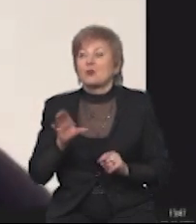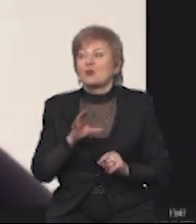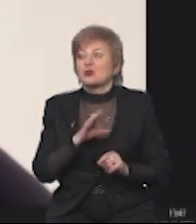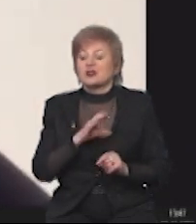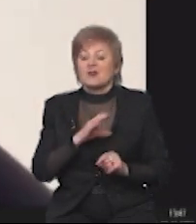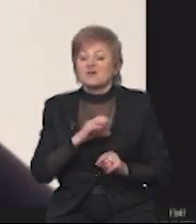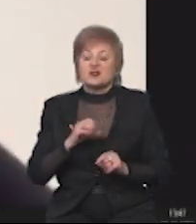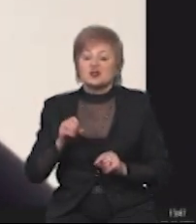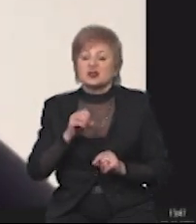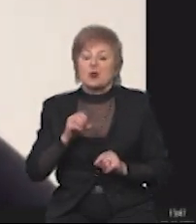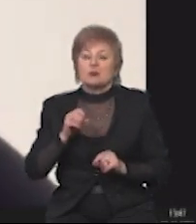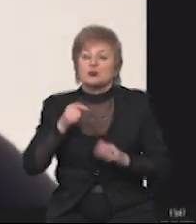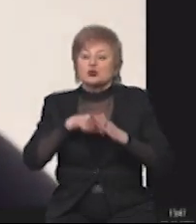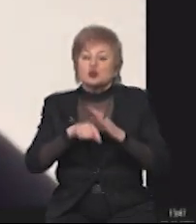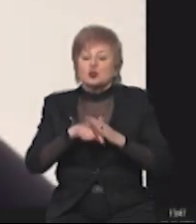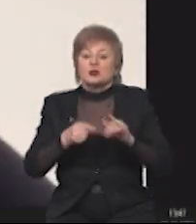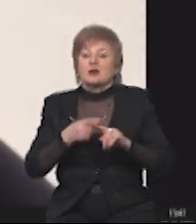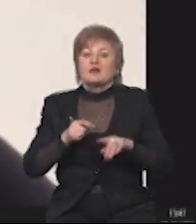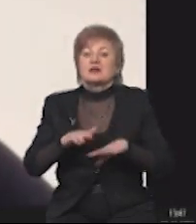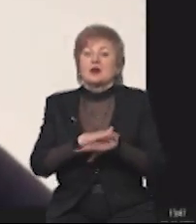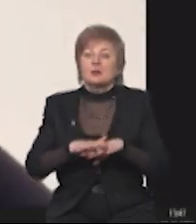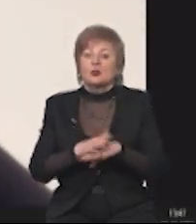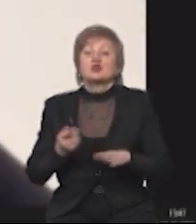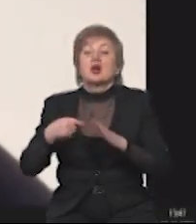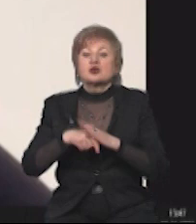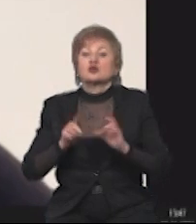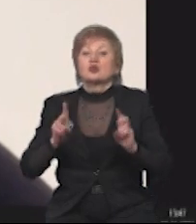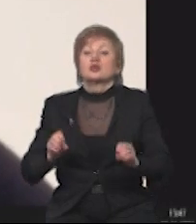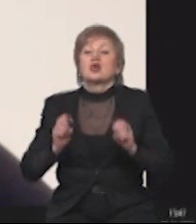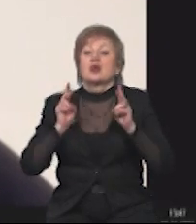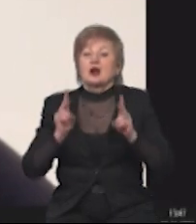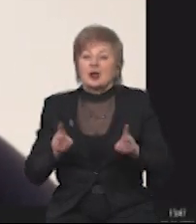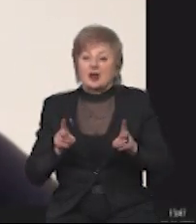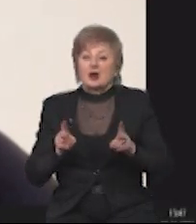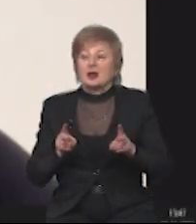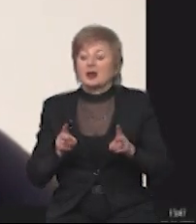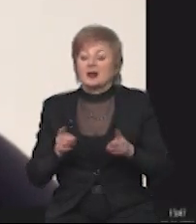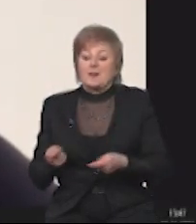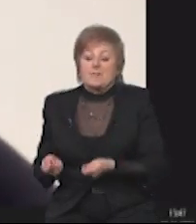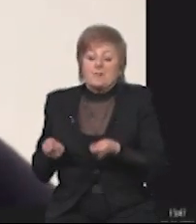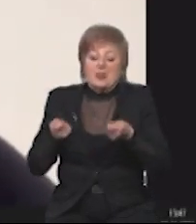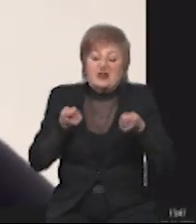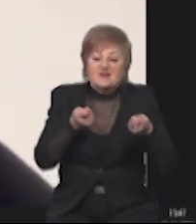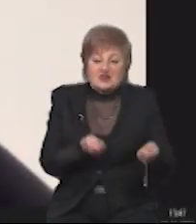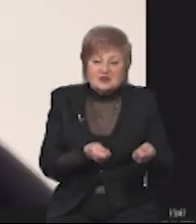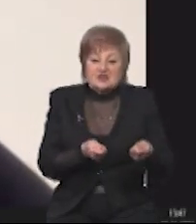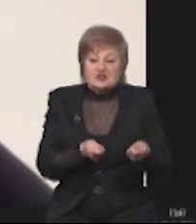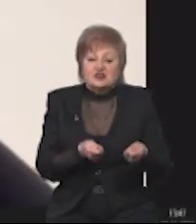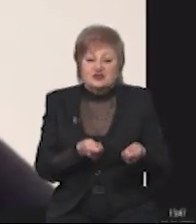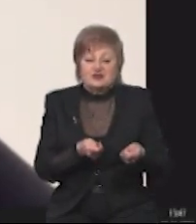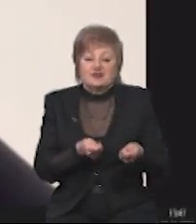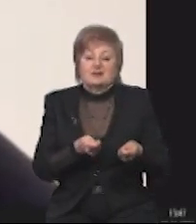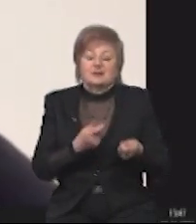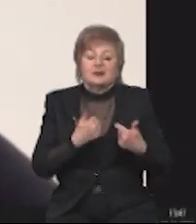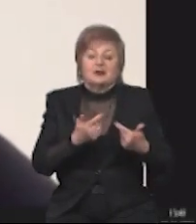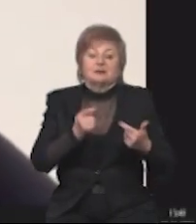этом рынке. Суть в том, как доставить этот продукт конечному потребителю